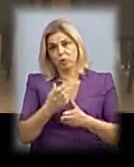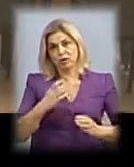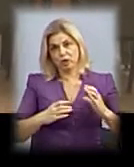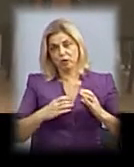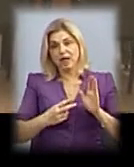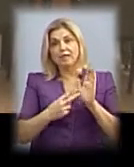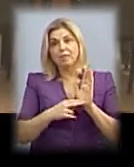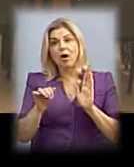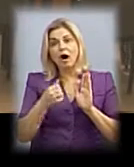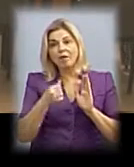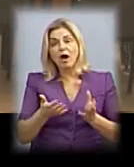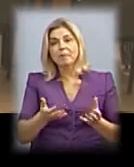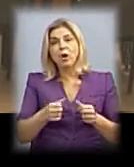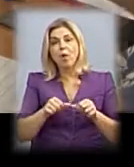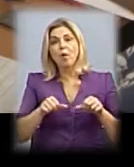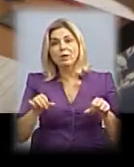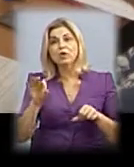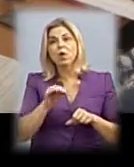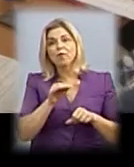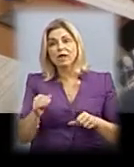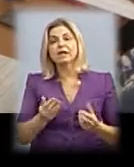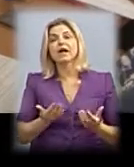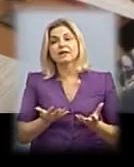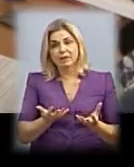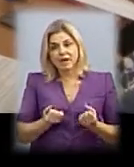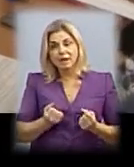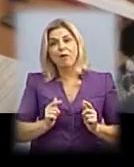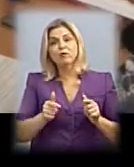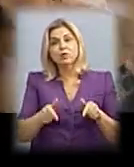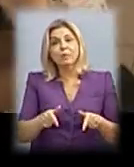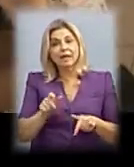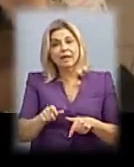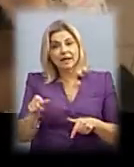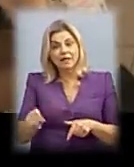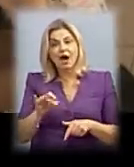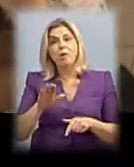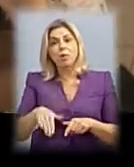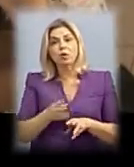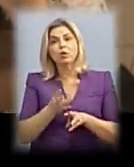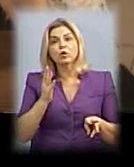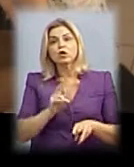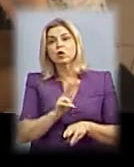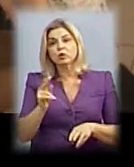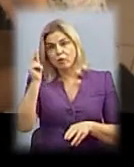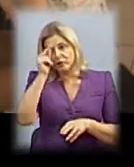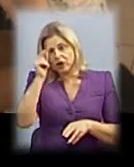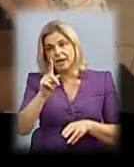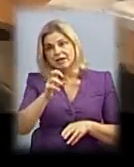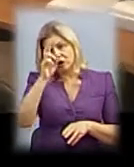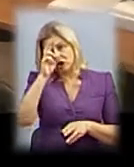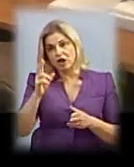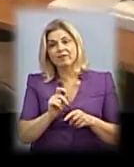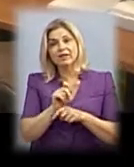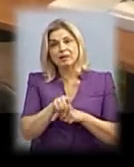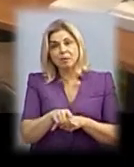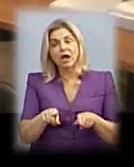7 серпня приймальні комісії офіційно зараховуватимуть вступників. Після цього настане черга тих, хто не навчатиметься за державним замовленням.